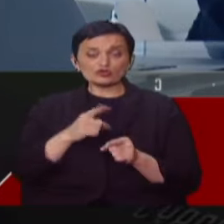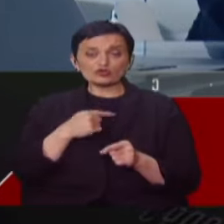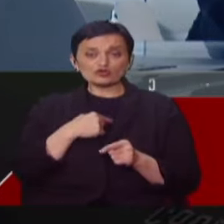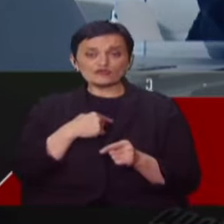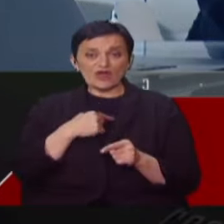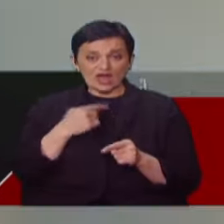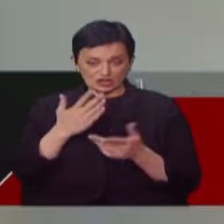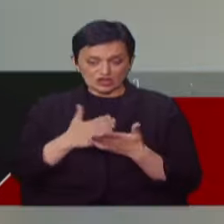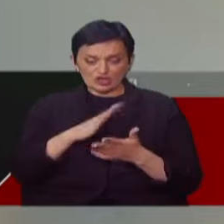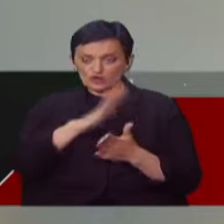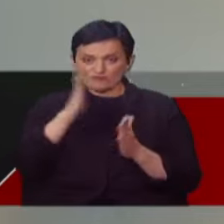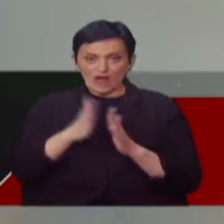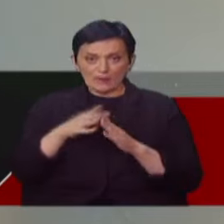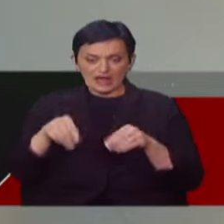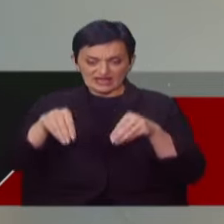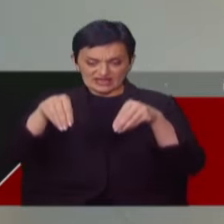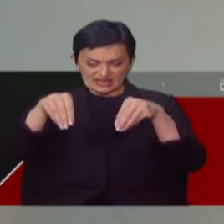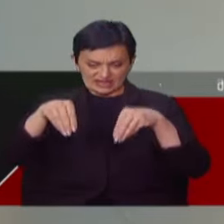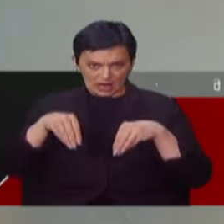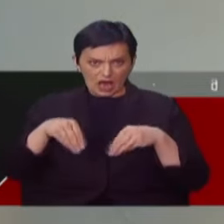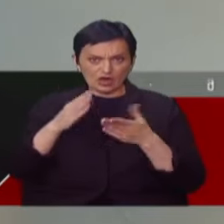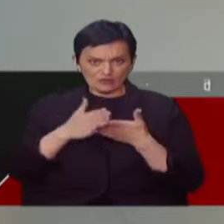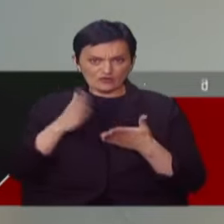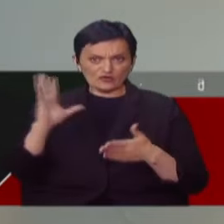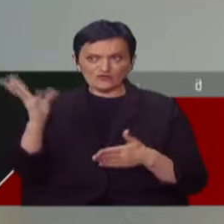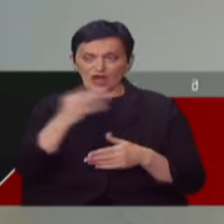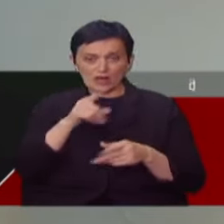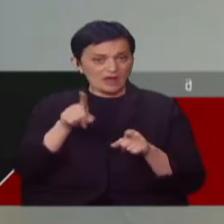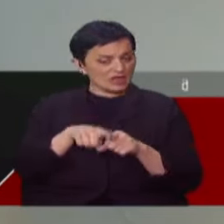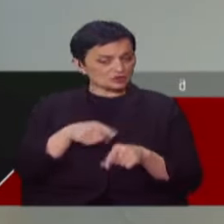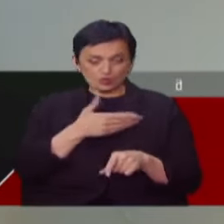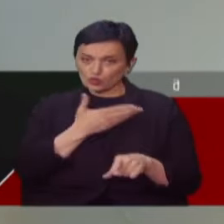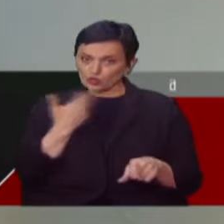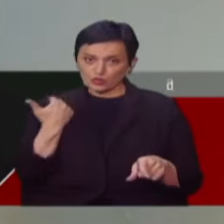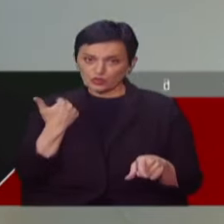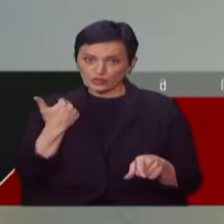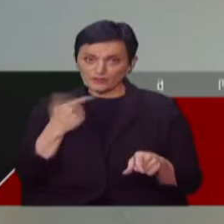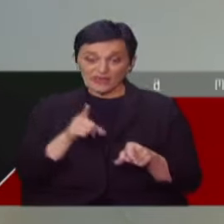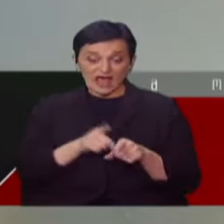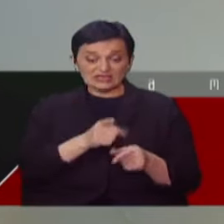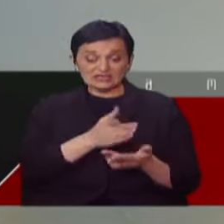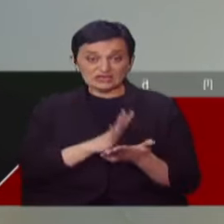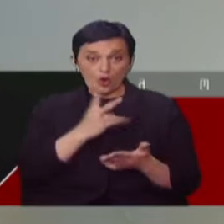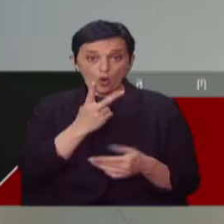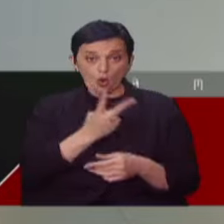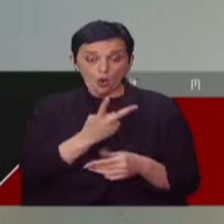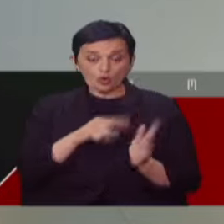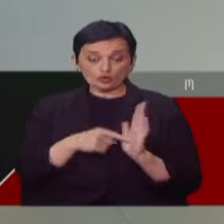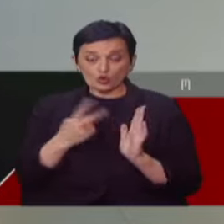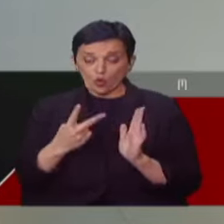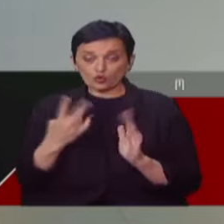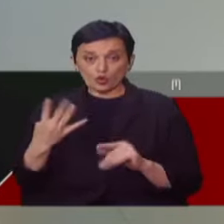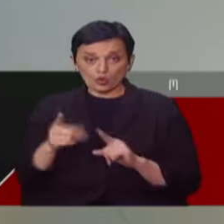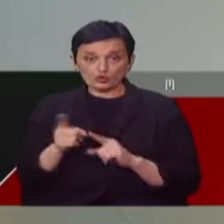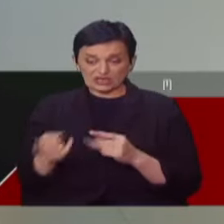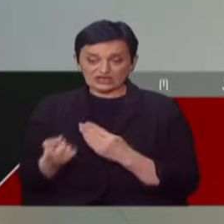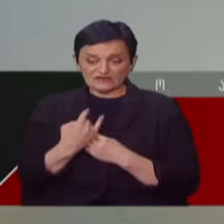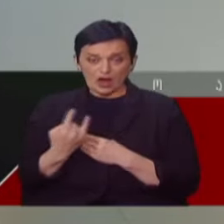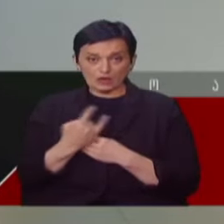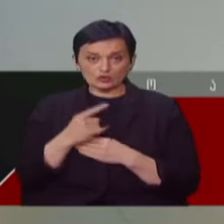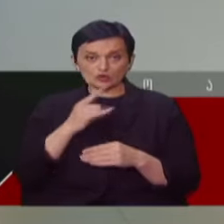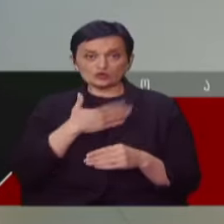ისედაც დეკლარირებული გვაქვს ყველაფერი და ისედაც იცის ყველამ ყველაფერი და ეს ასე არ არის. და ეს ასე რო არ არის, ეს არის 2x2 4 და ამაშიც გვატყუებდნენ და